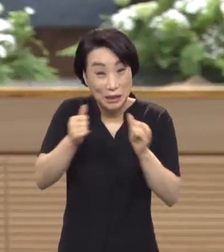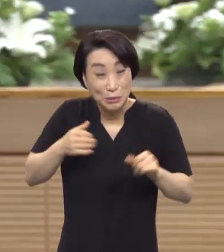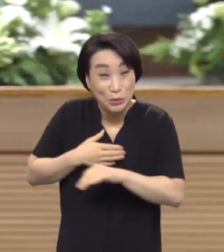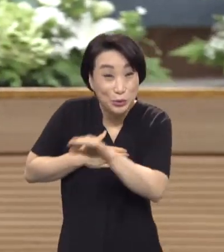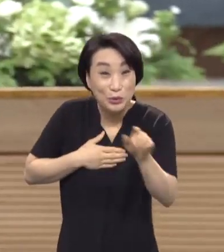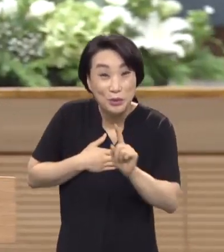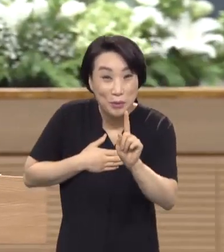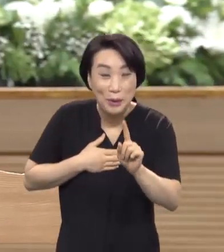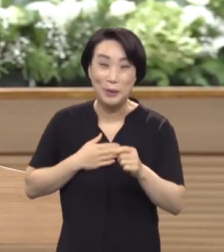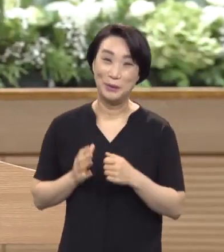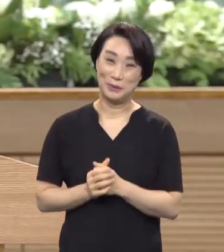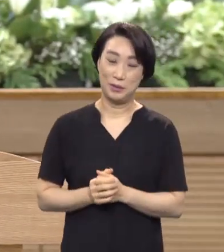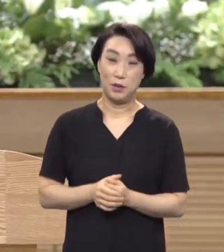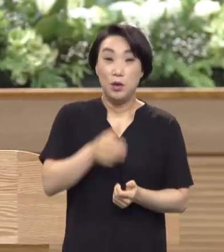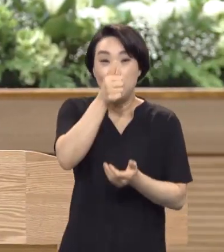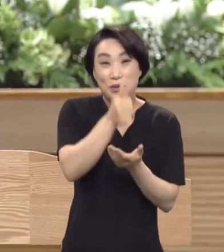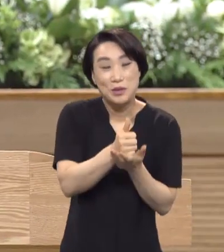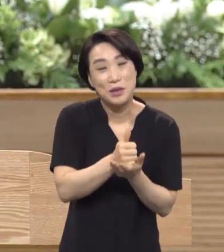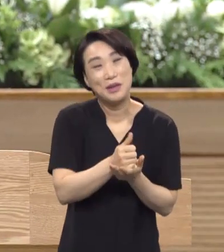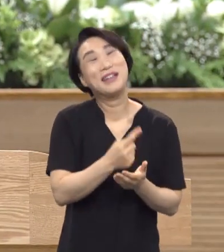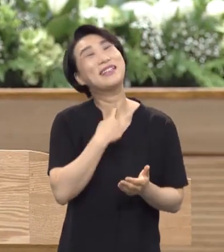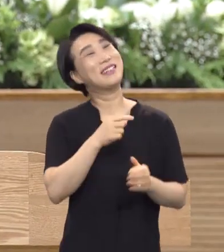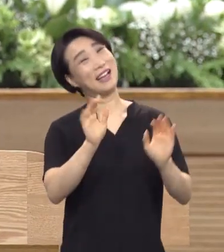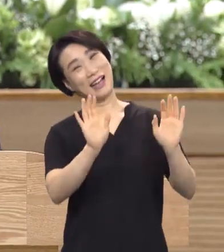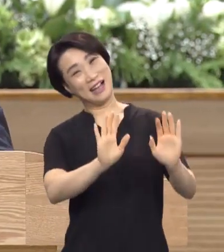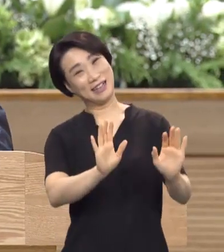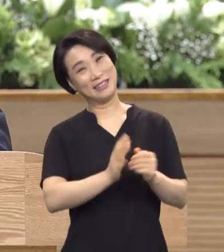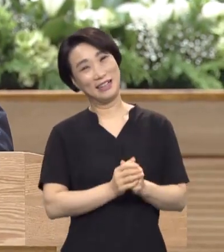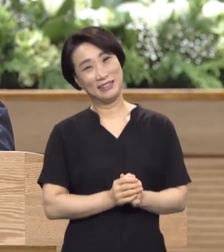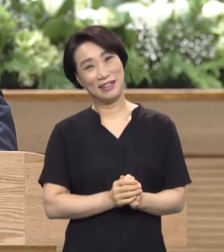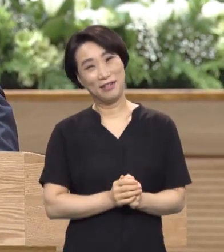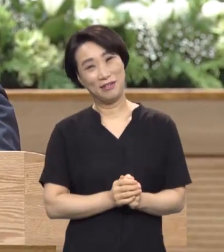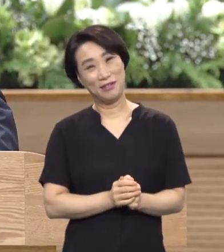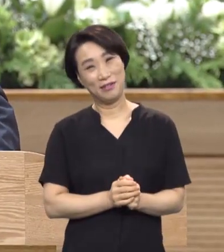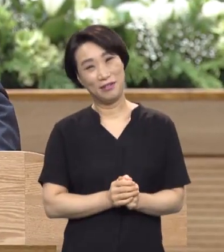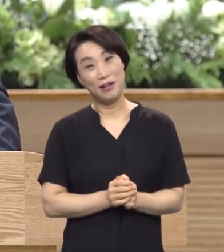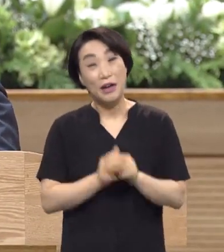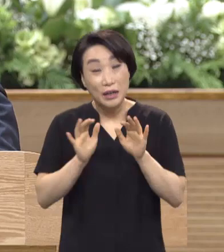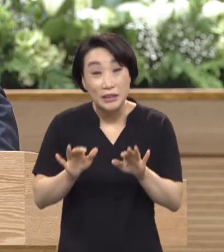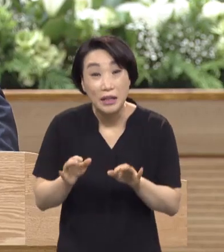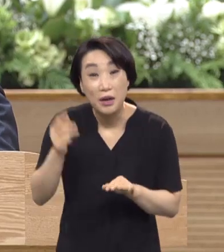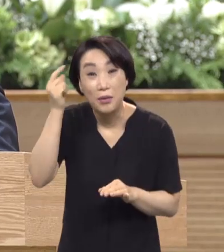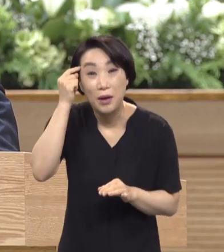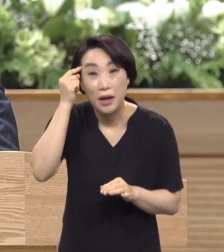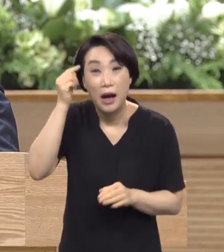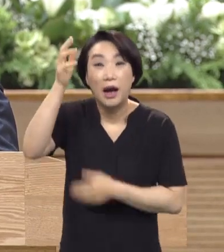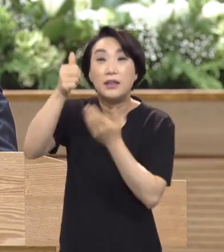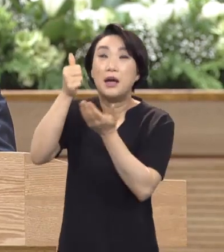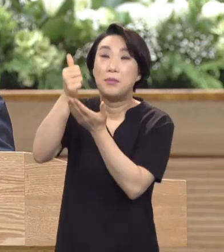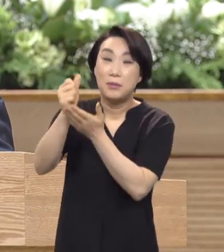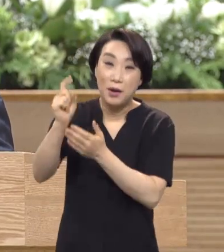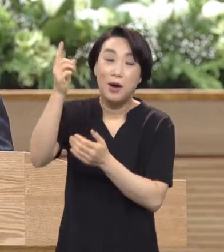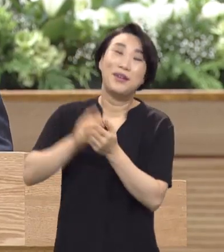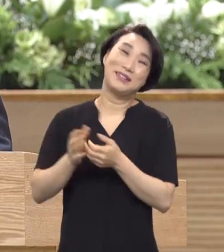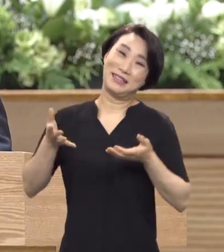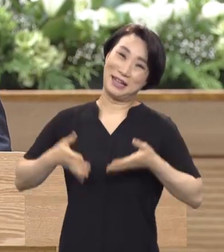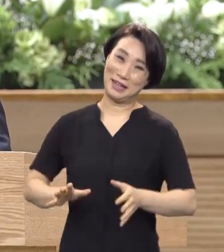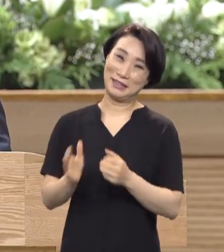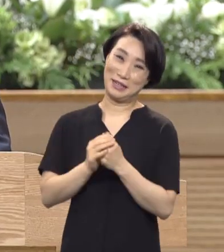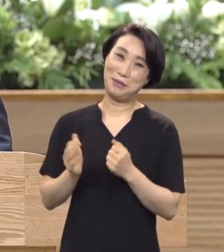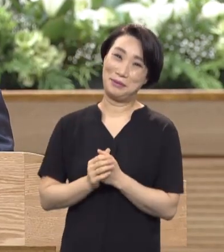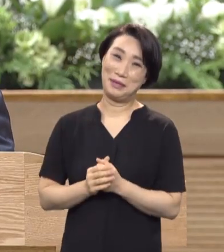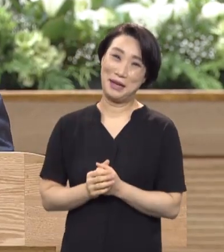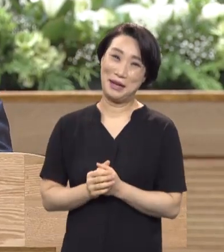자에게는 죄를 범하지 않는데 그것은 하나님께로서 닿기